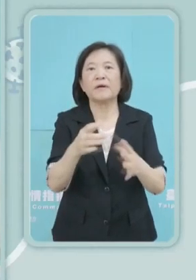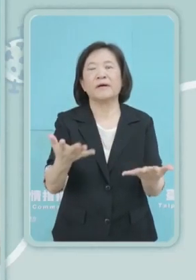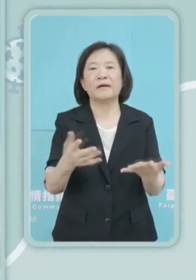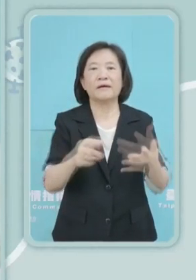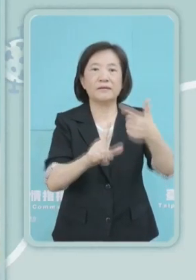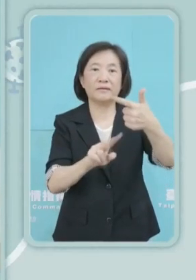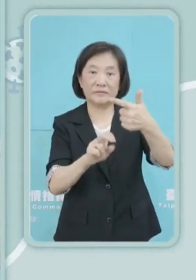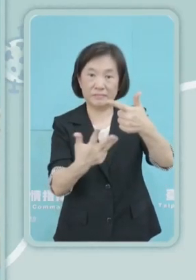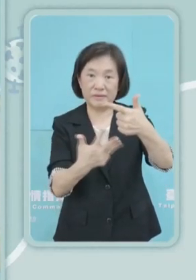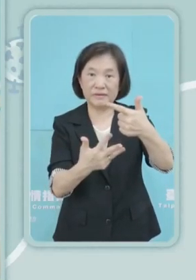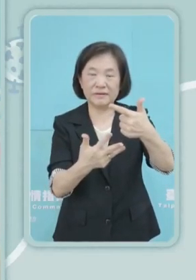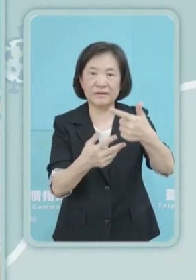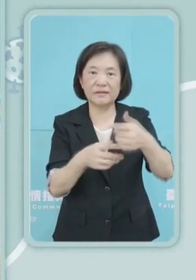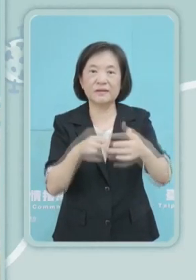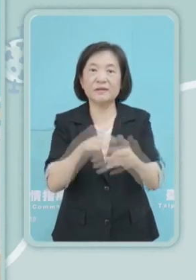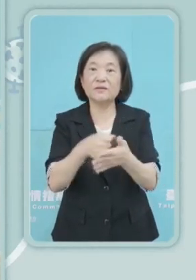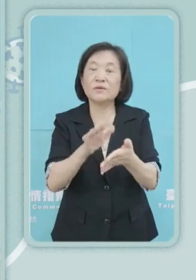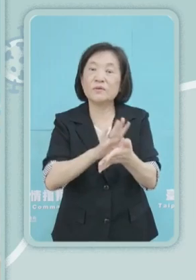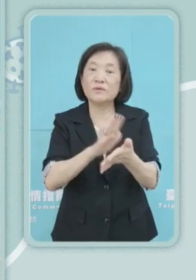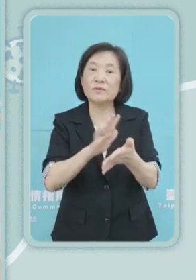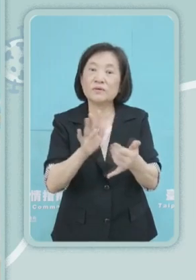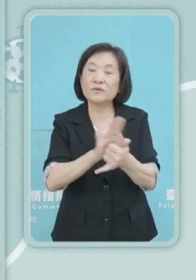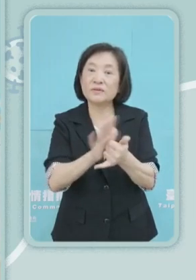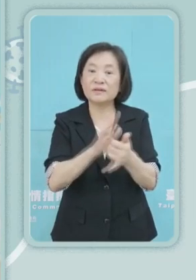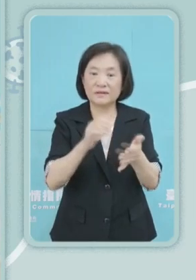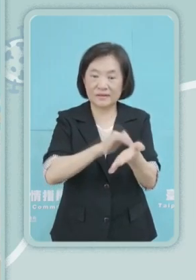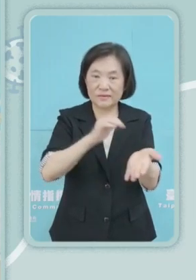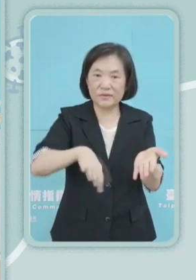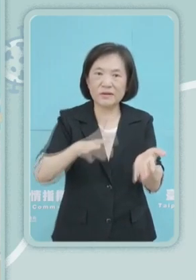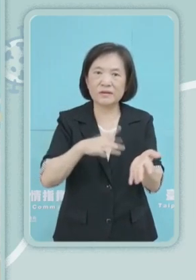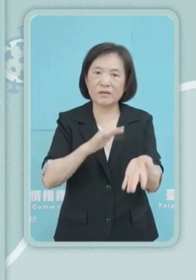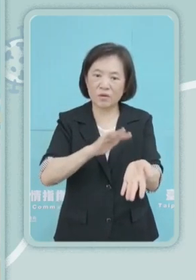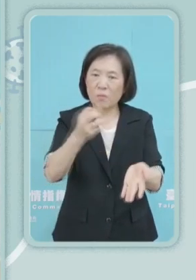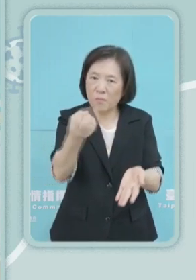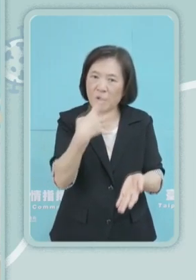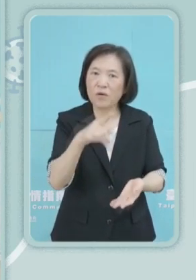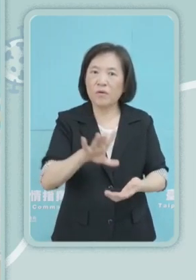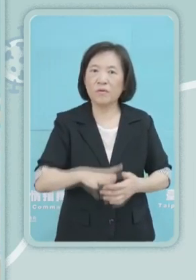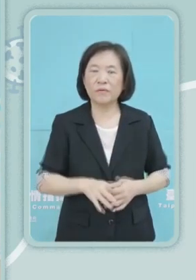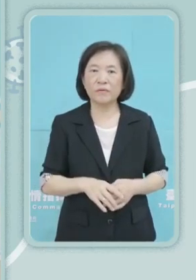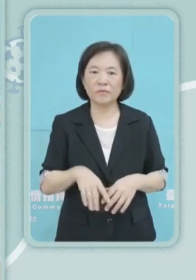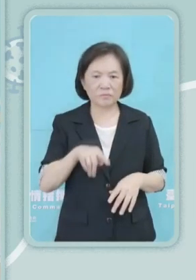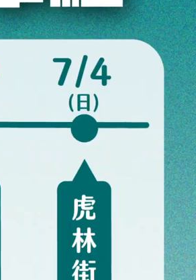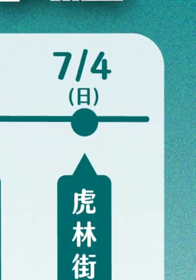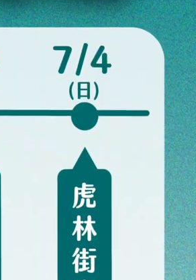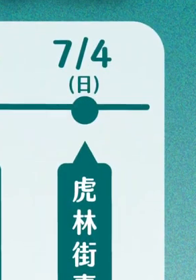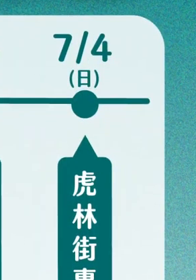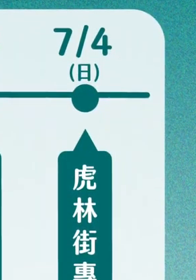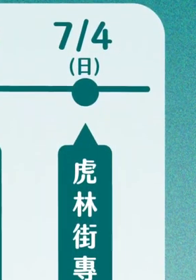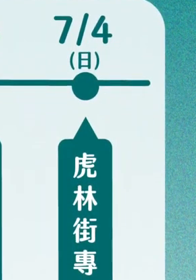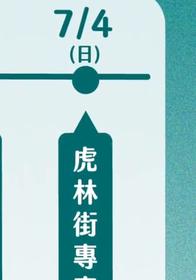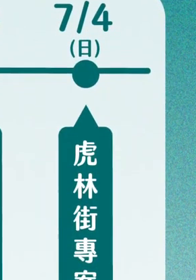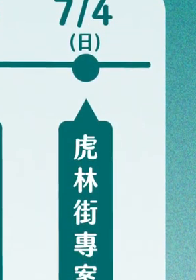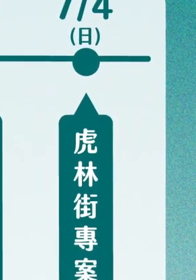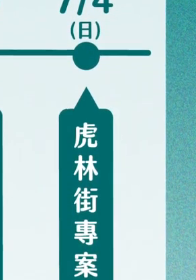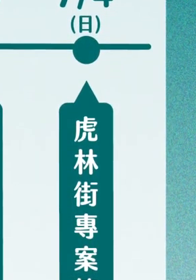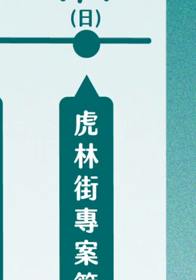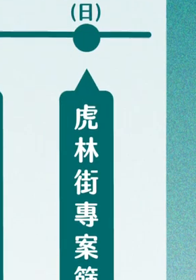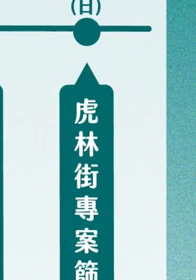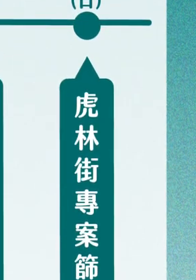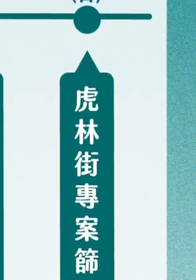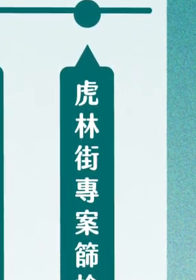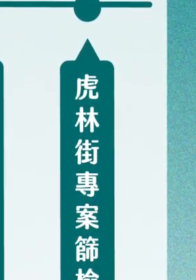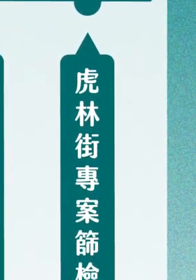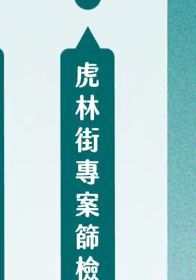号的时候，你知道吗？中校医院的医务长就有报告，你知道吗？这个地方好像虎林街这个地方怪怪的，因